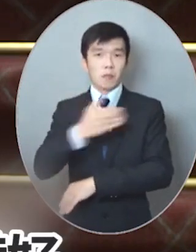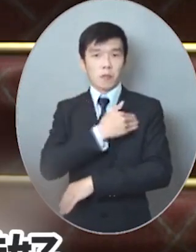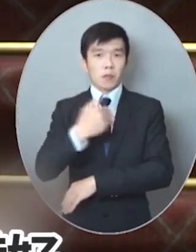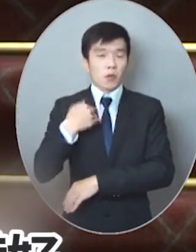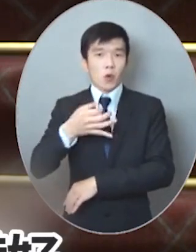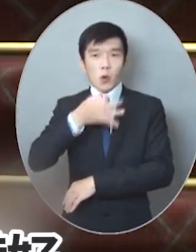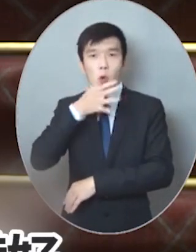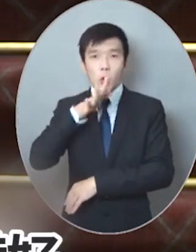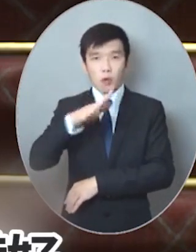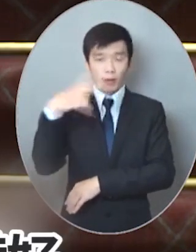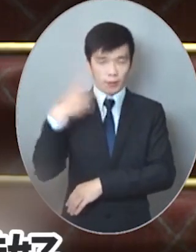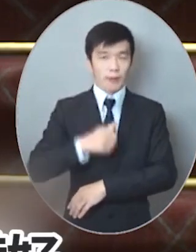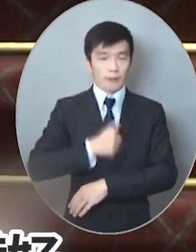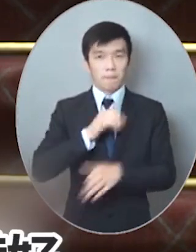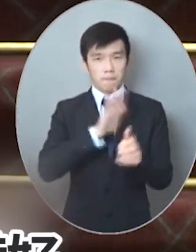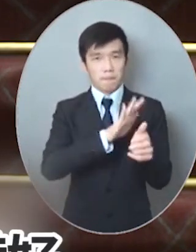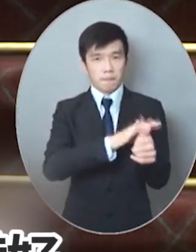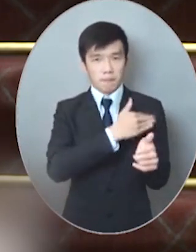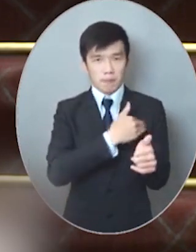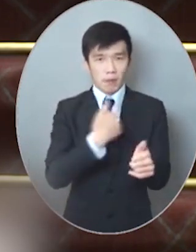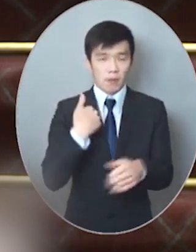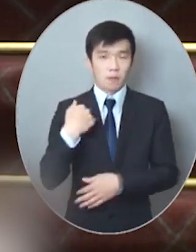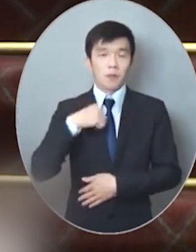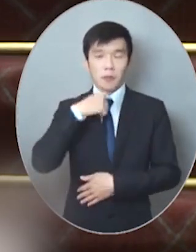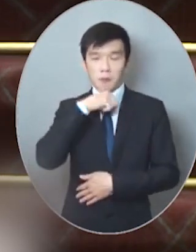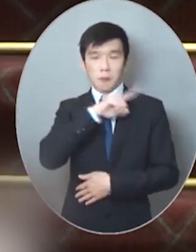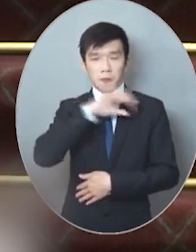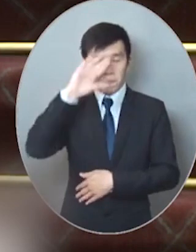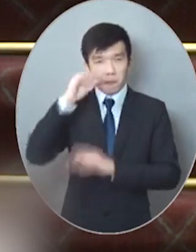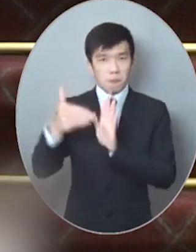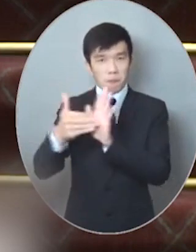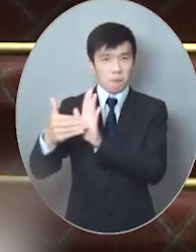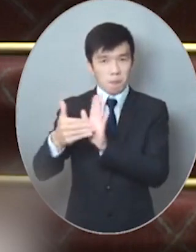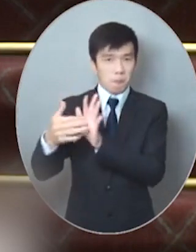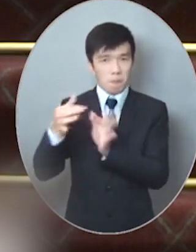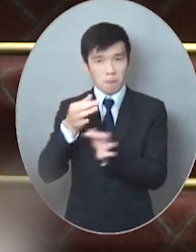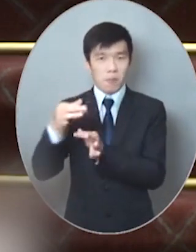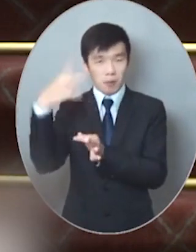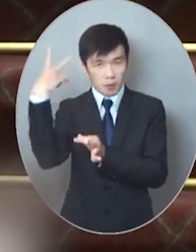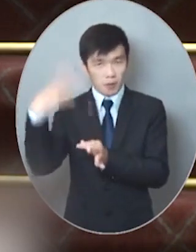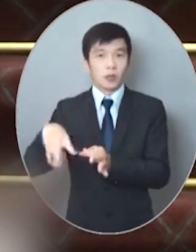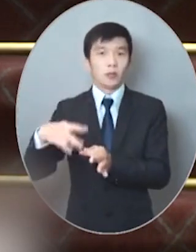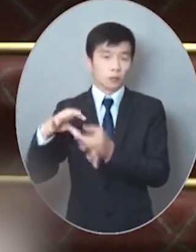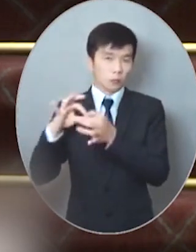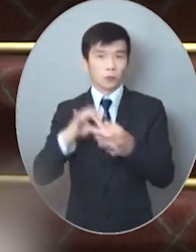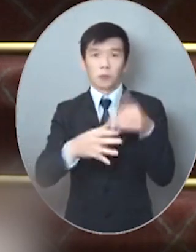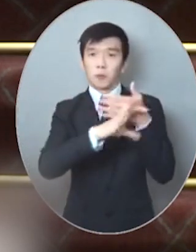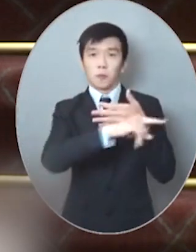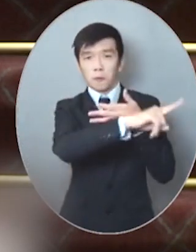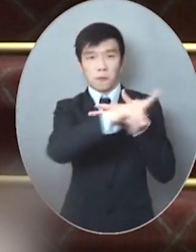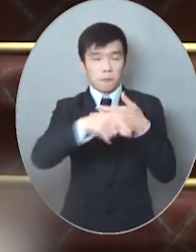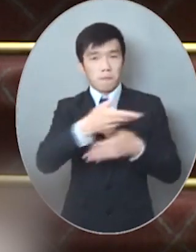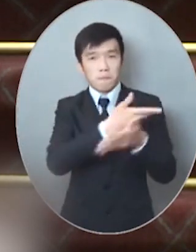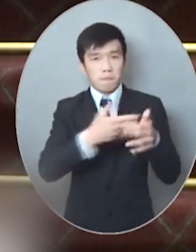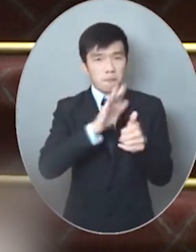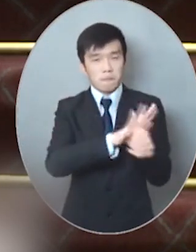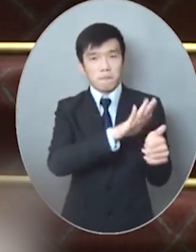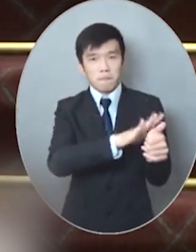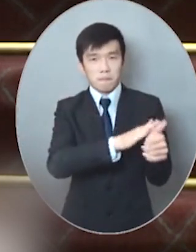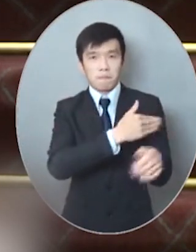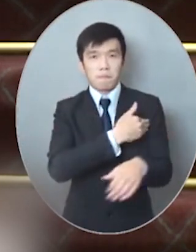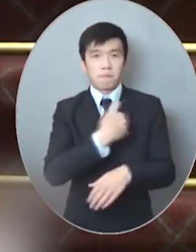情控制好，物资准备好，我们就有能量和其他的国家进行合作，提供人道的协